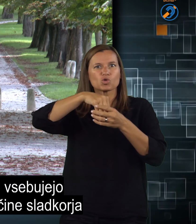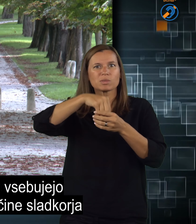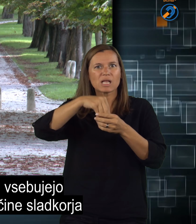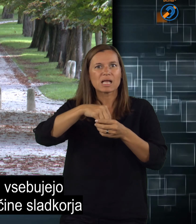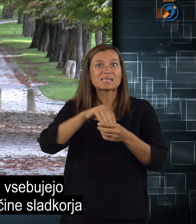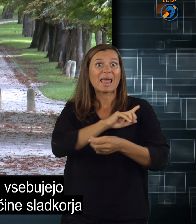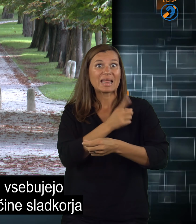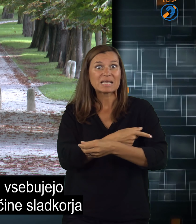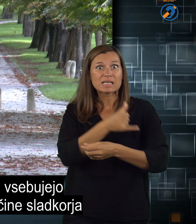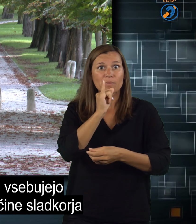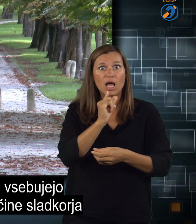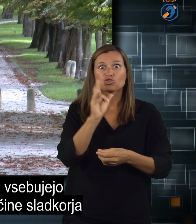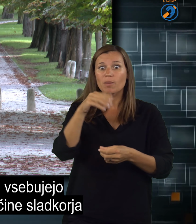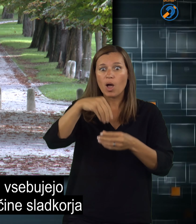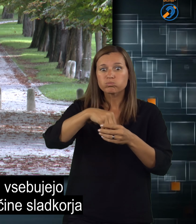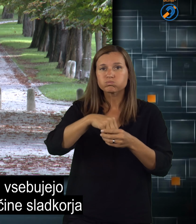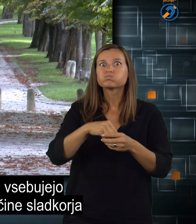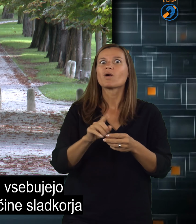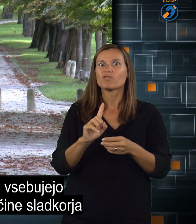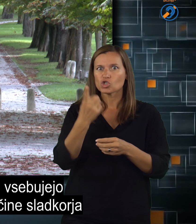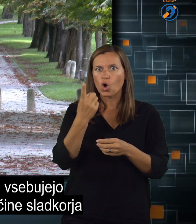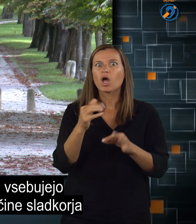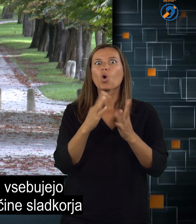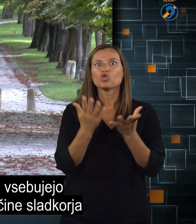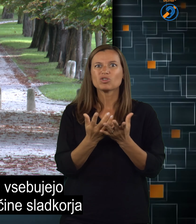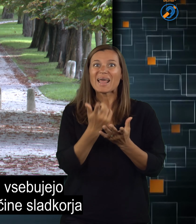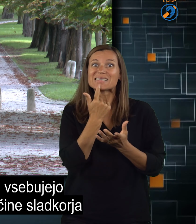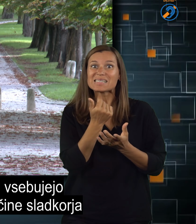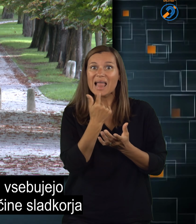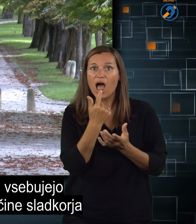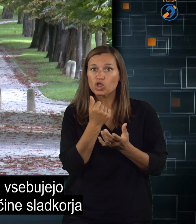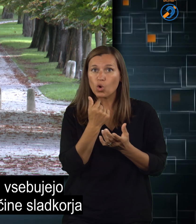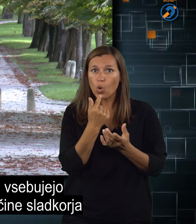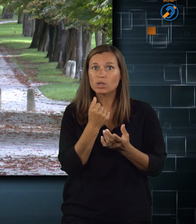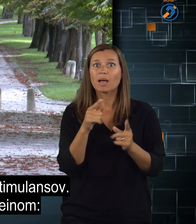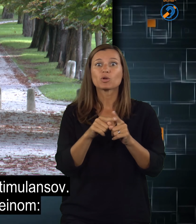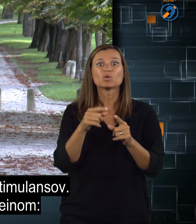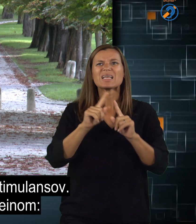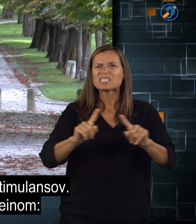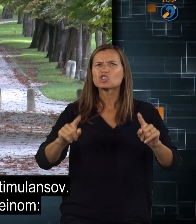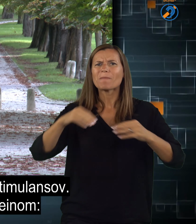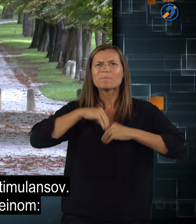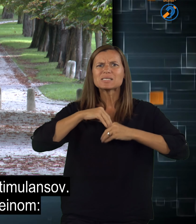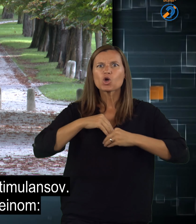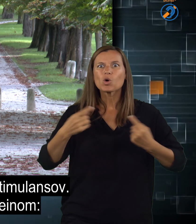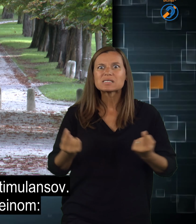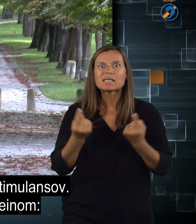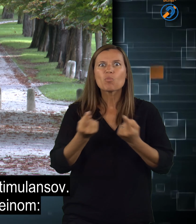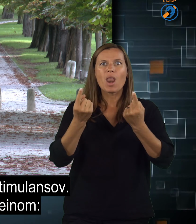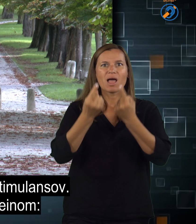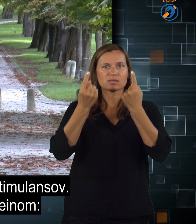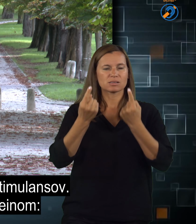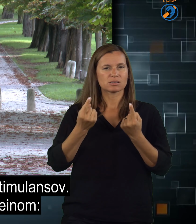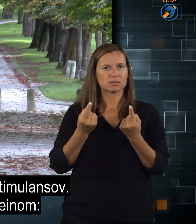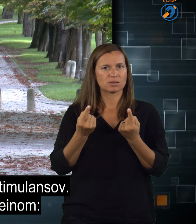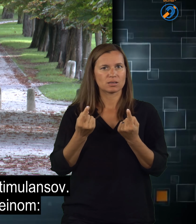pijače vsebujejo relativno visoke količine sladkorja in različnih psihostimulansov, na